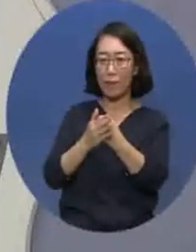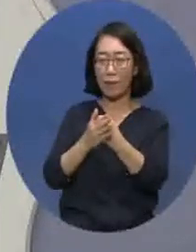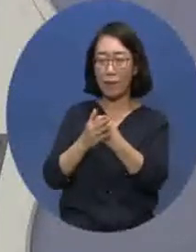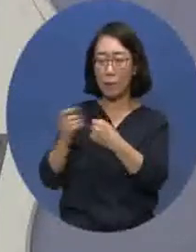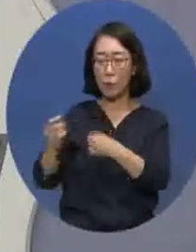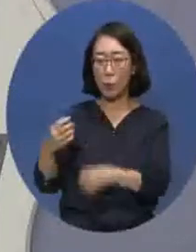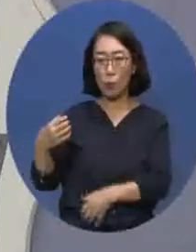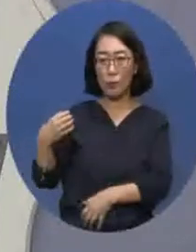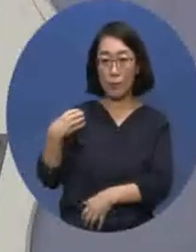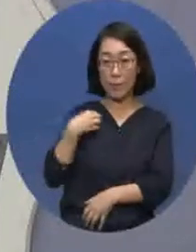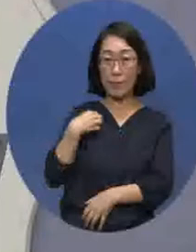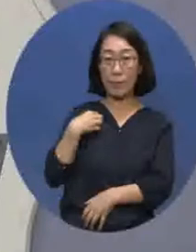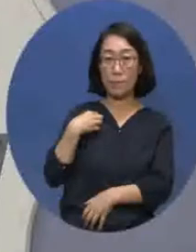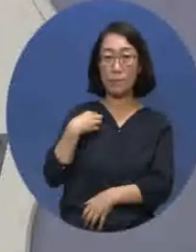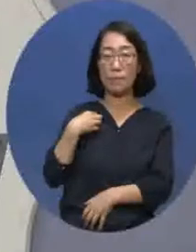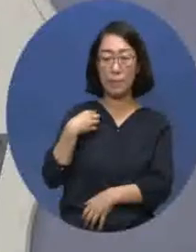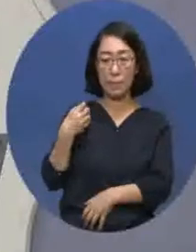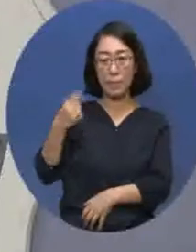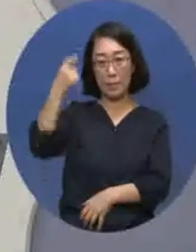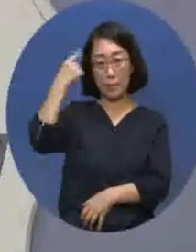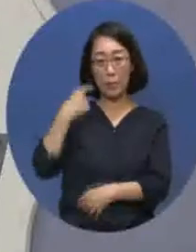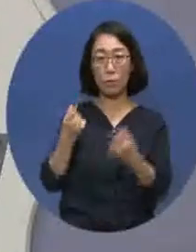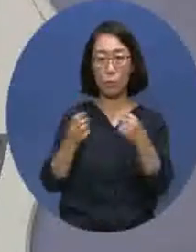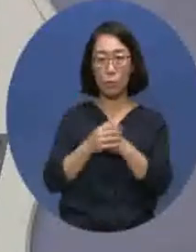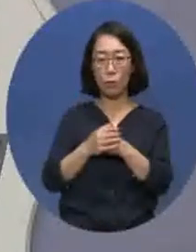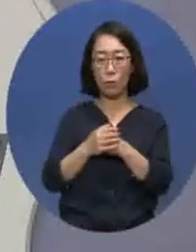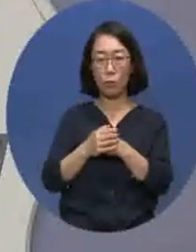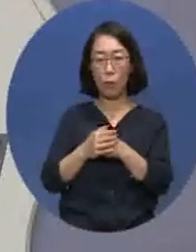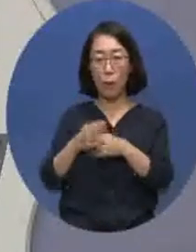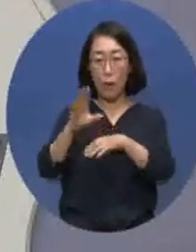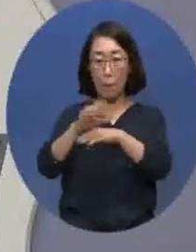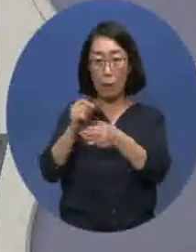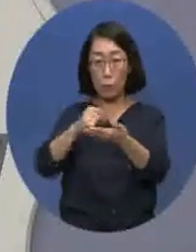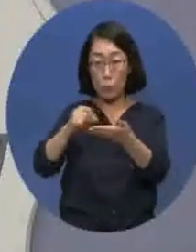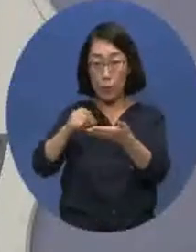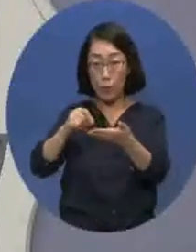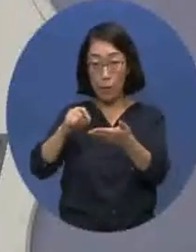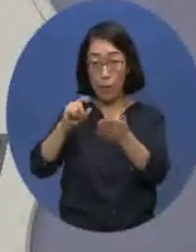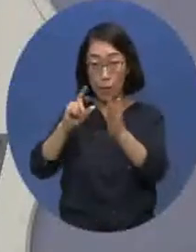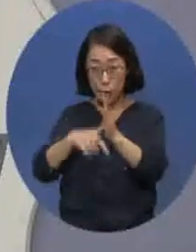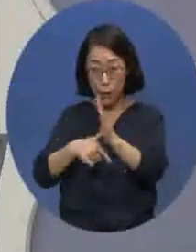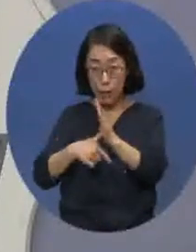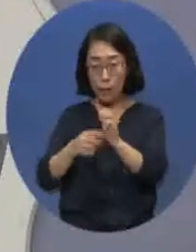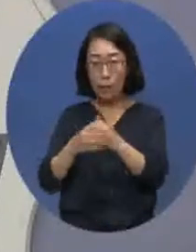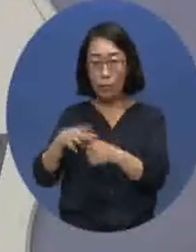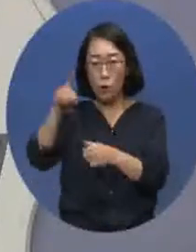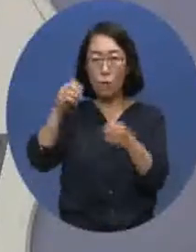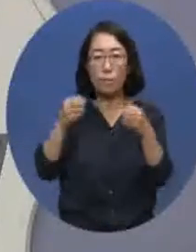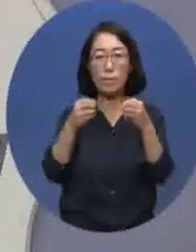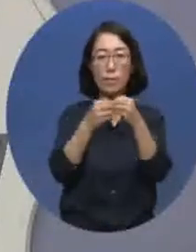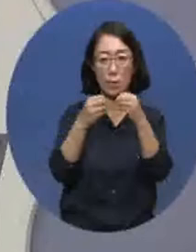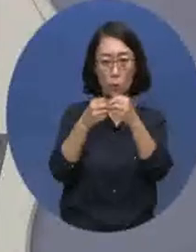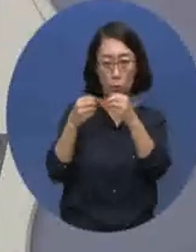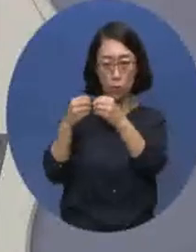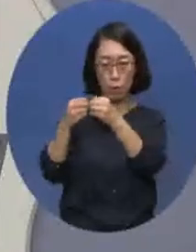소명의식 같은 것도 제가 사실은 느꼈구요 방송 작가가 될 때에 저는 글로써